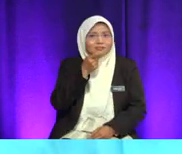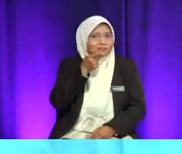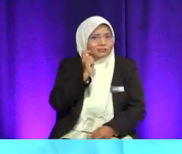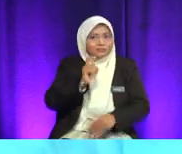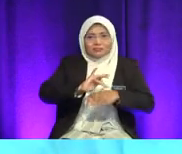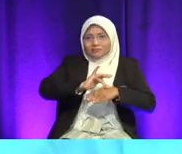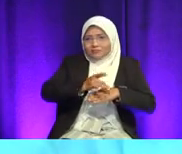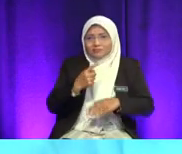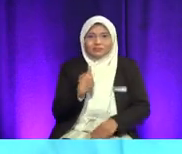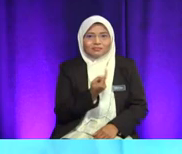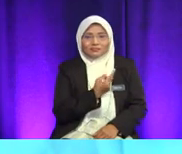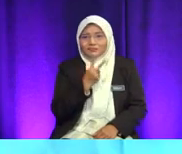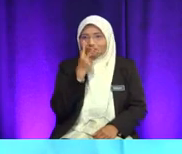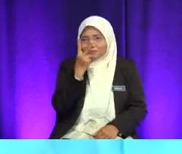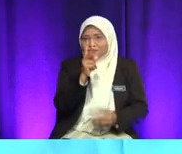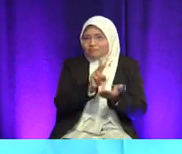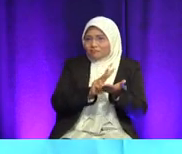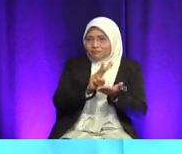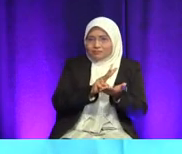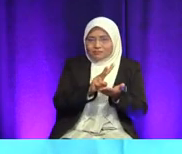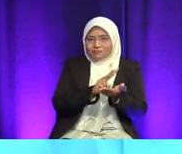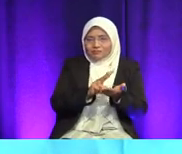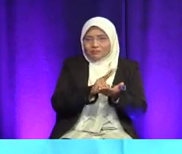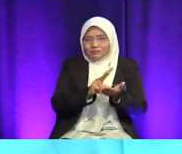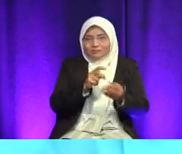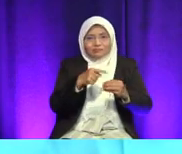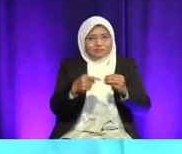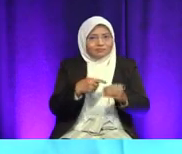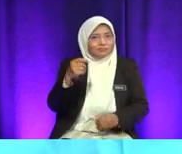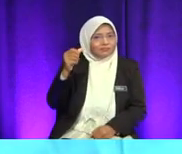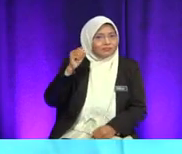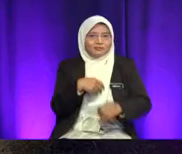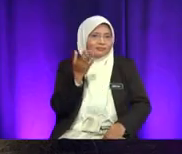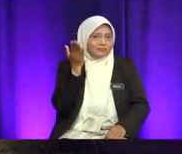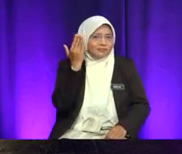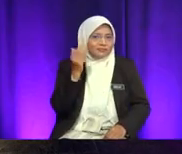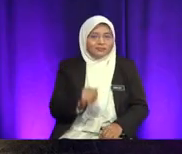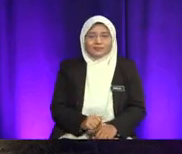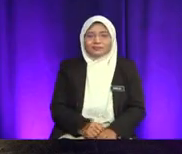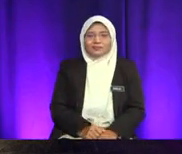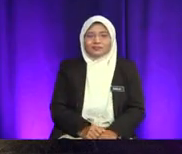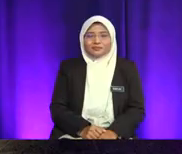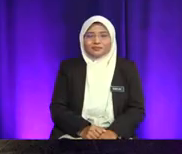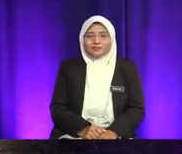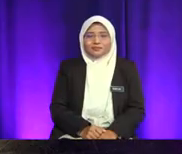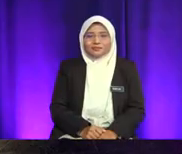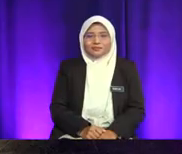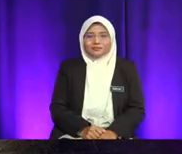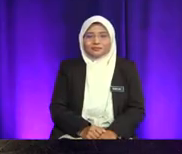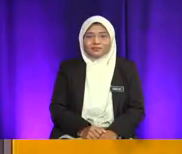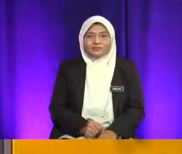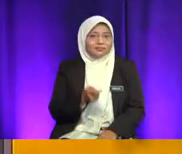berkenaan dengan sambutan hari kebangsaan pada tahun lalu Jadi apa topiknya sih iku berdasarkan witi yang kita lihat